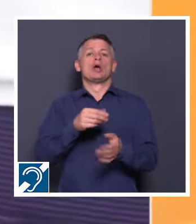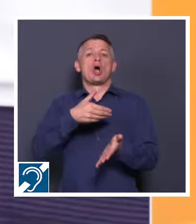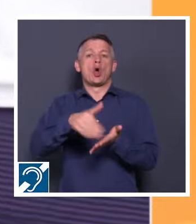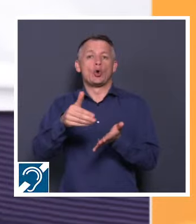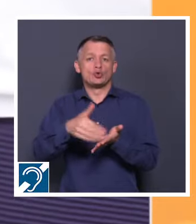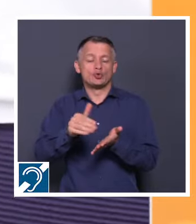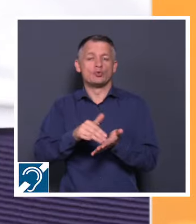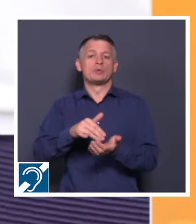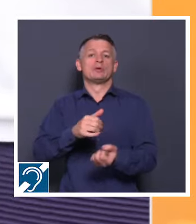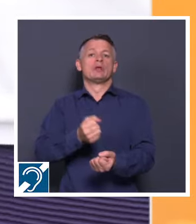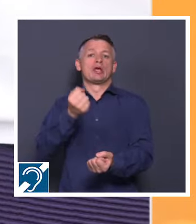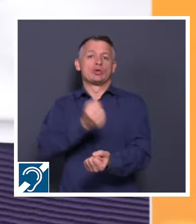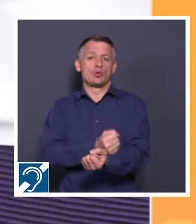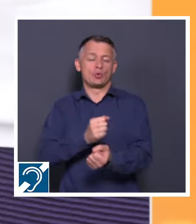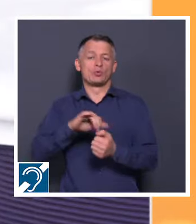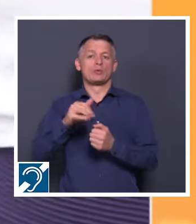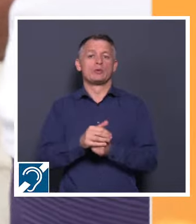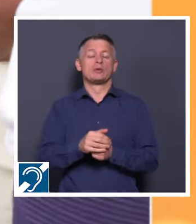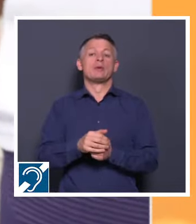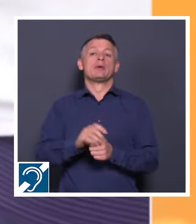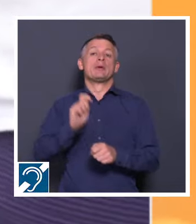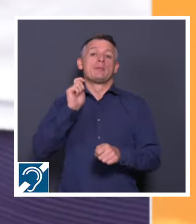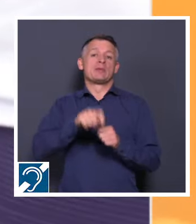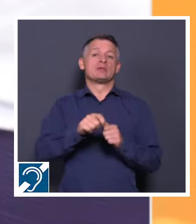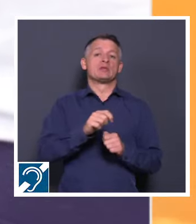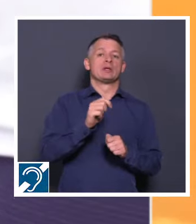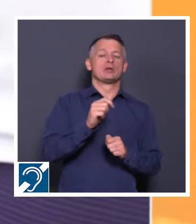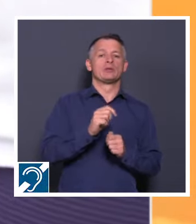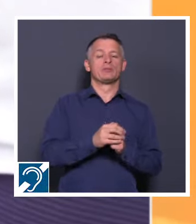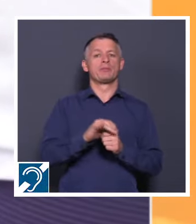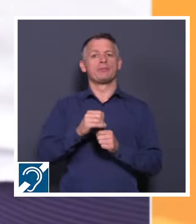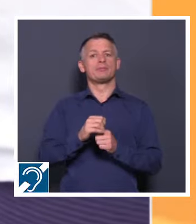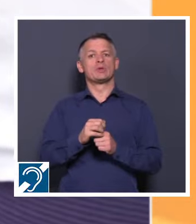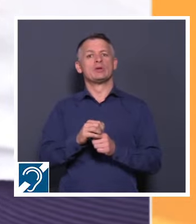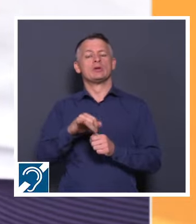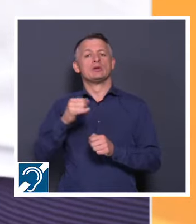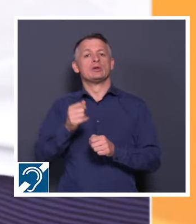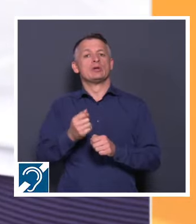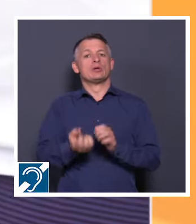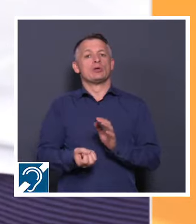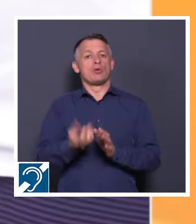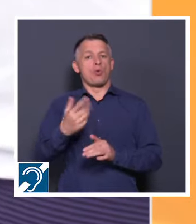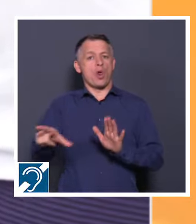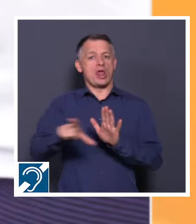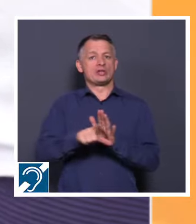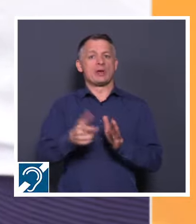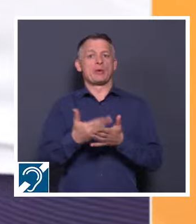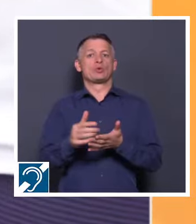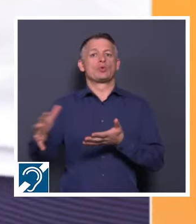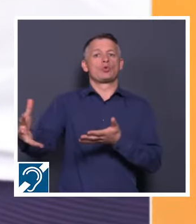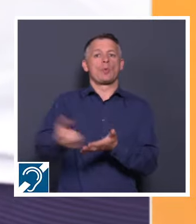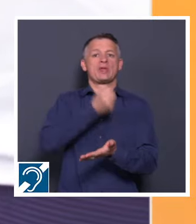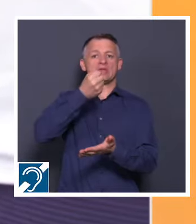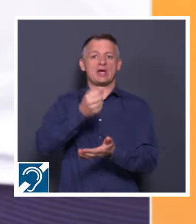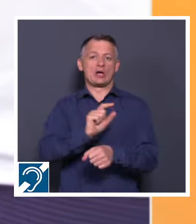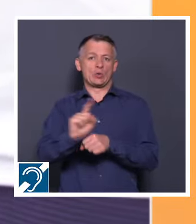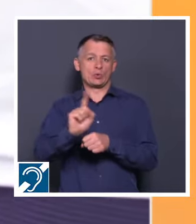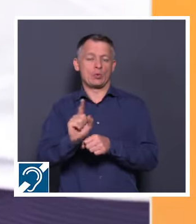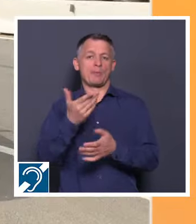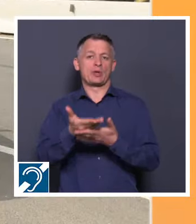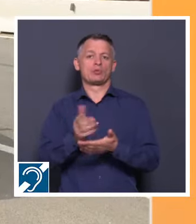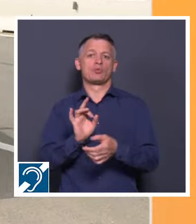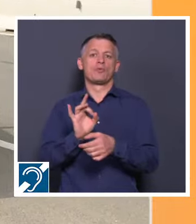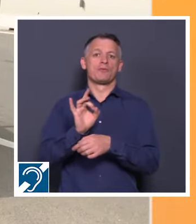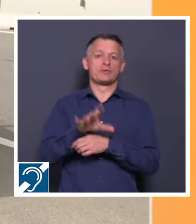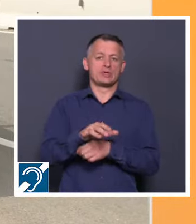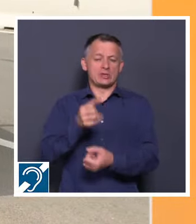cu închisoare de la 3 luni la 2 ani. Noua lege mai prevede și posibilitatea confiscării bunurilor dobândite prin trafic de droguri.